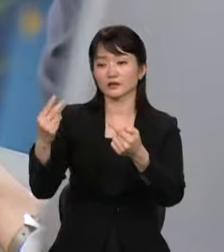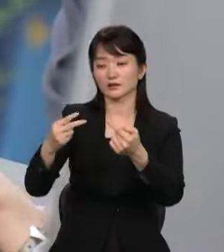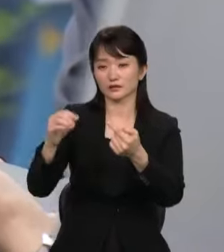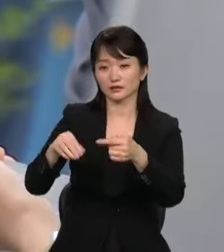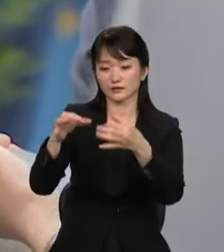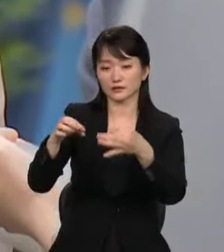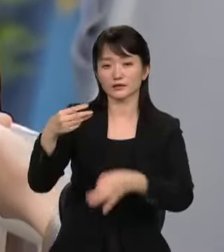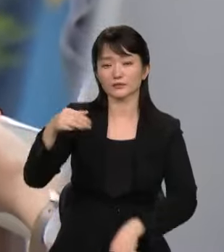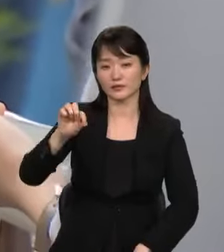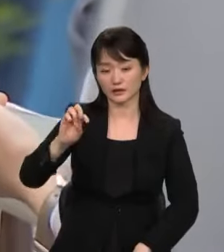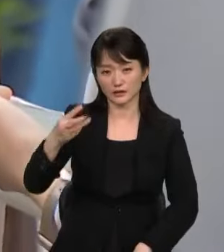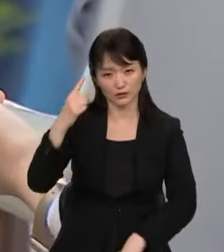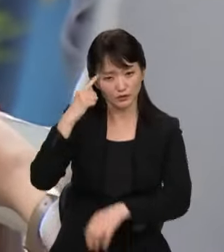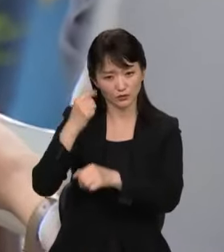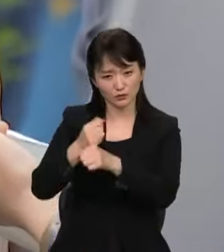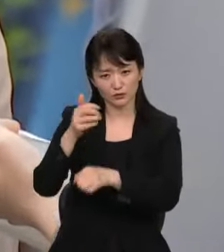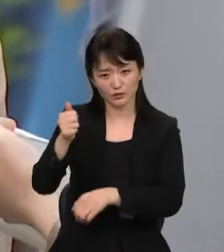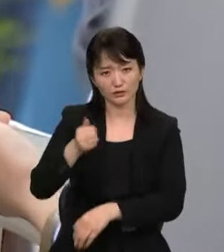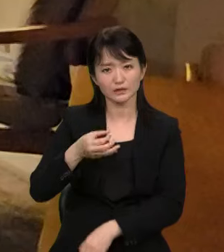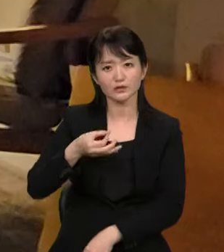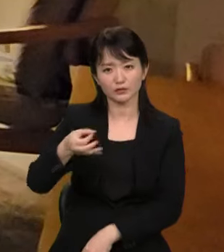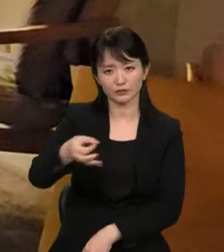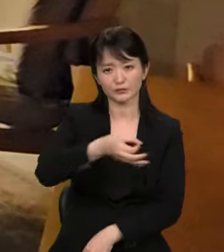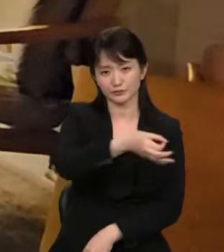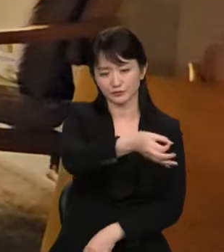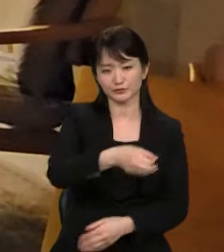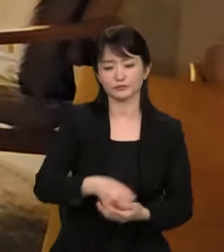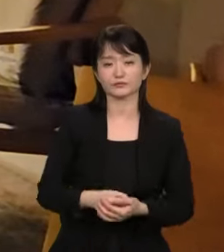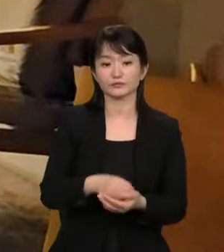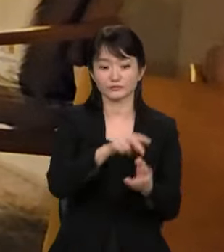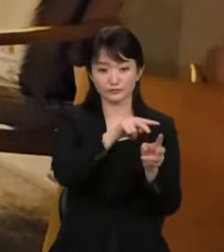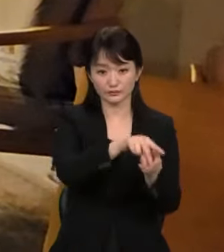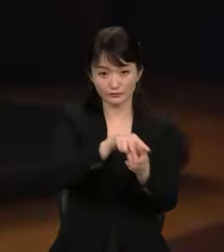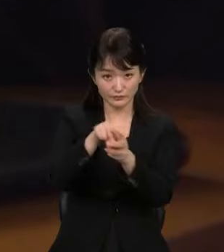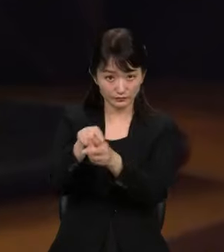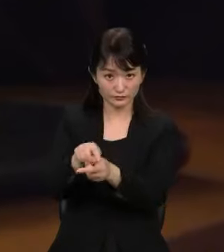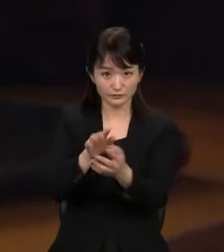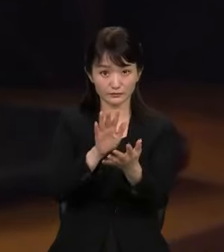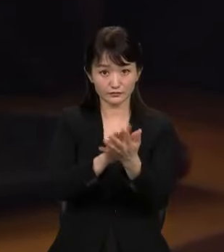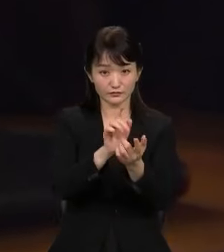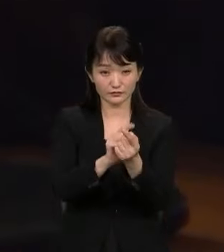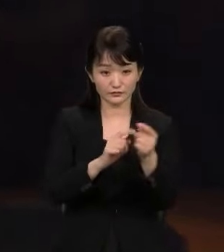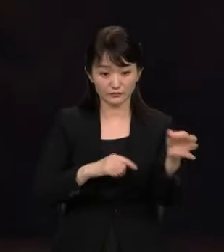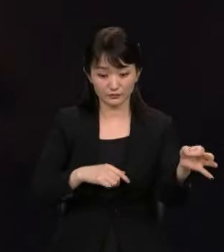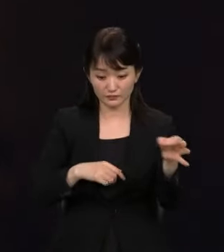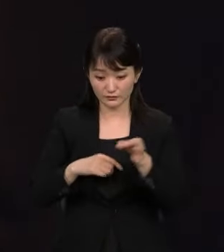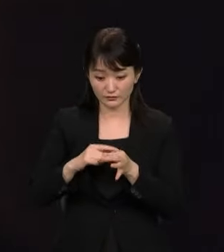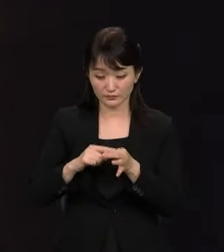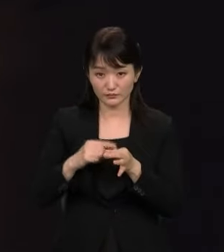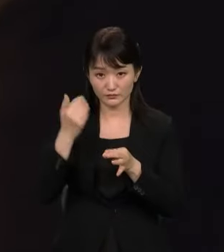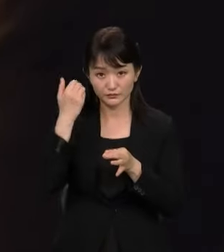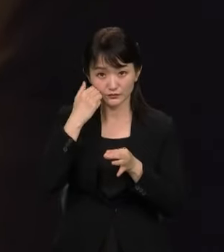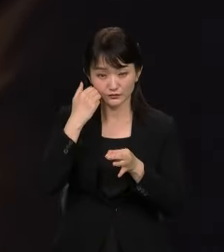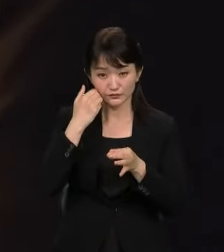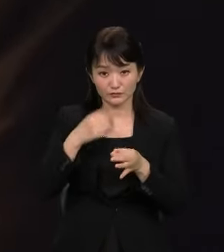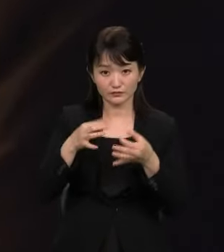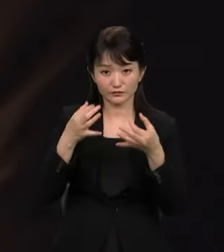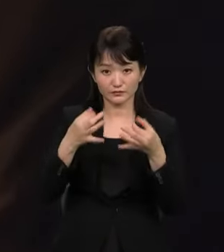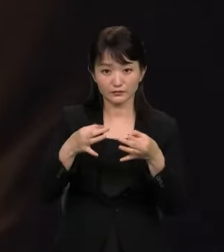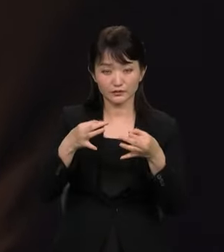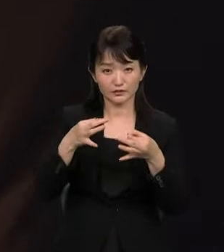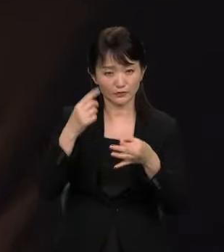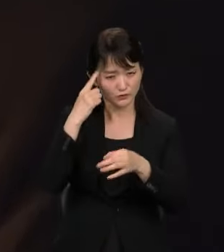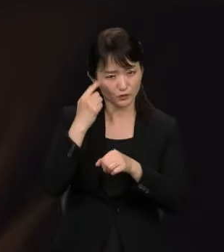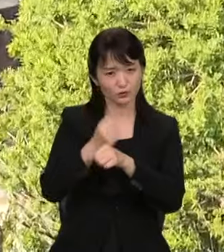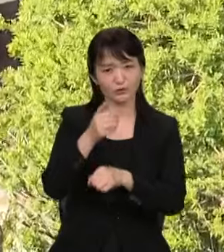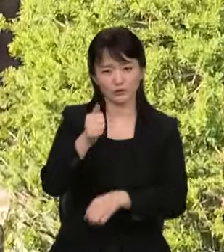전 미래한국연구소장이 받았다고 했습니다. 후보자들에게 직접 돈을 받아온 인물이 김 전 소장이었다는 점도